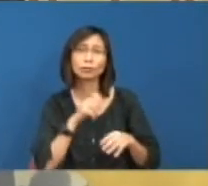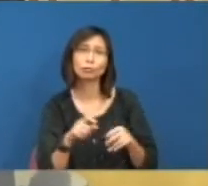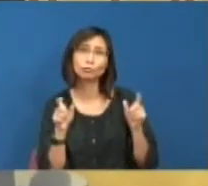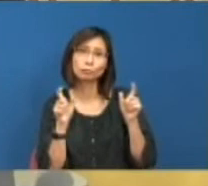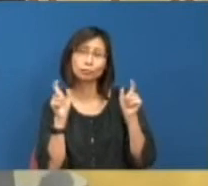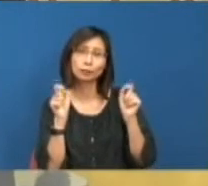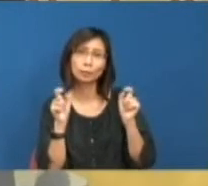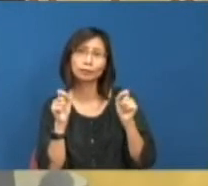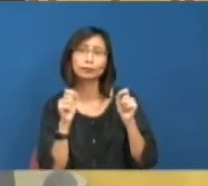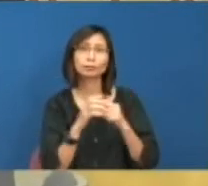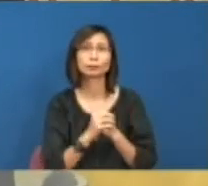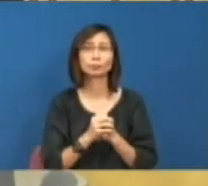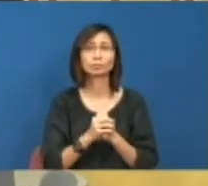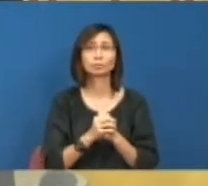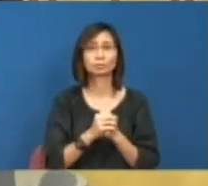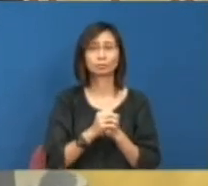構去